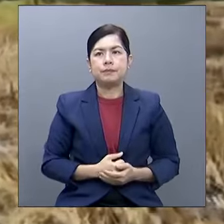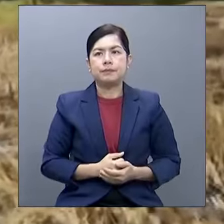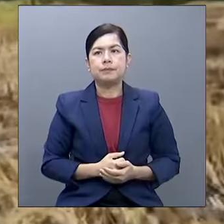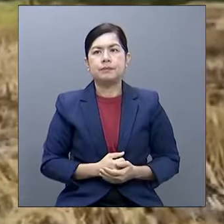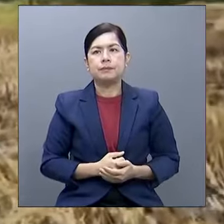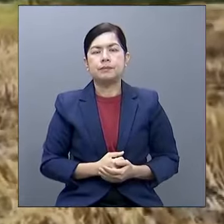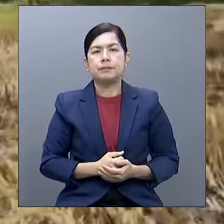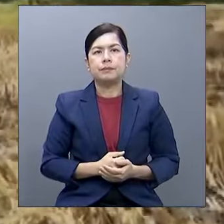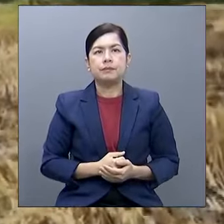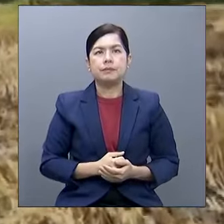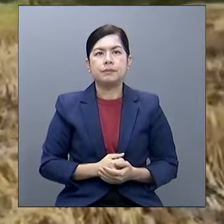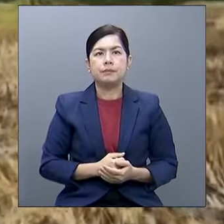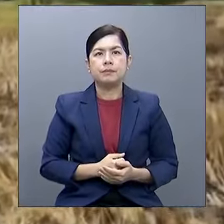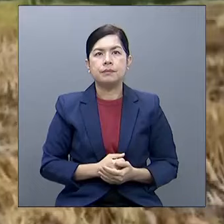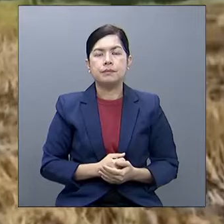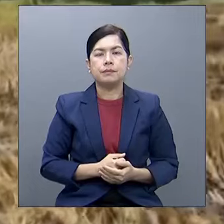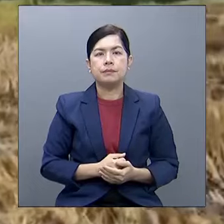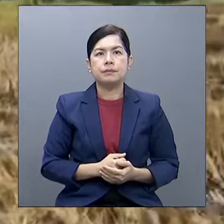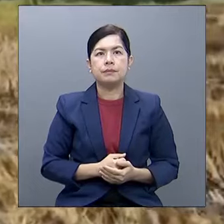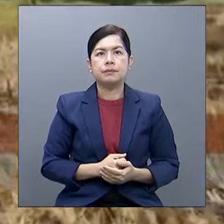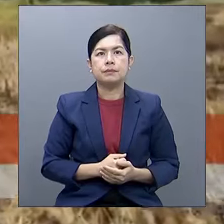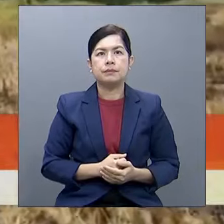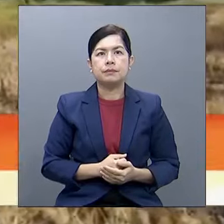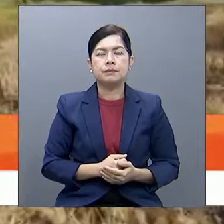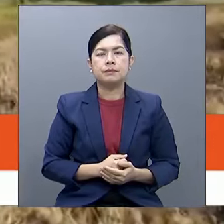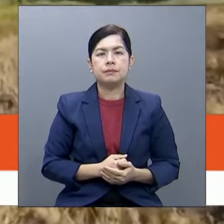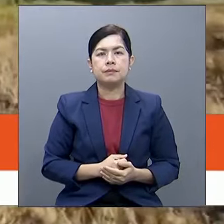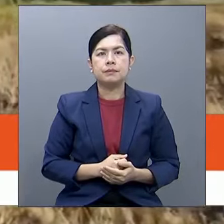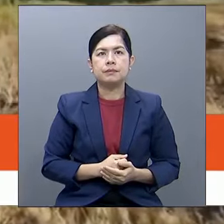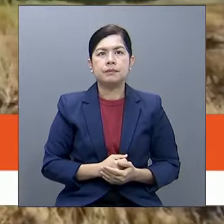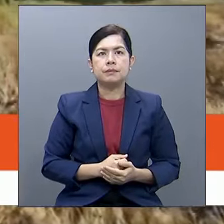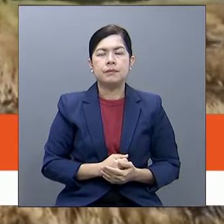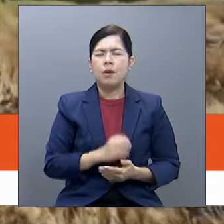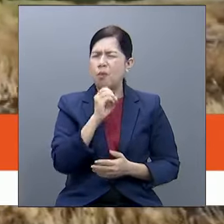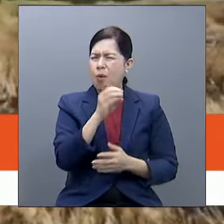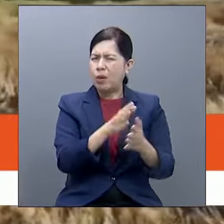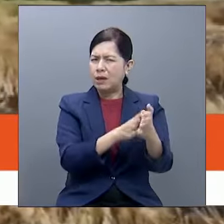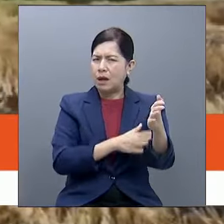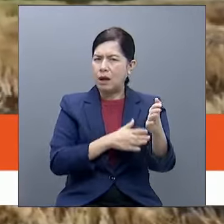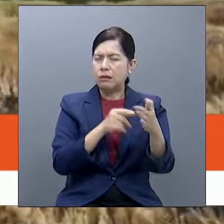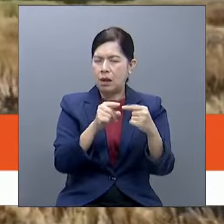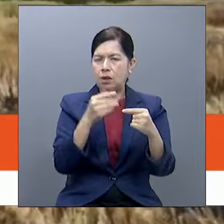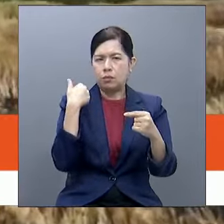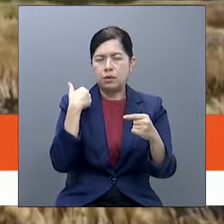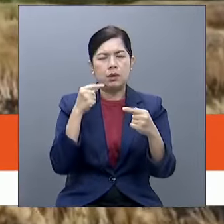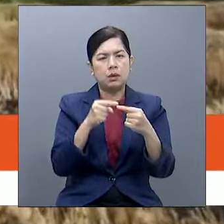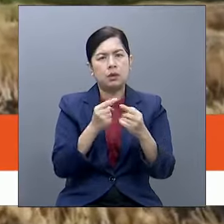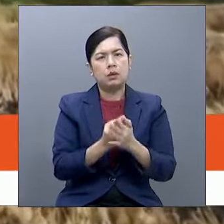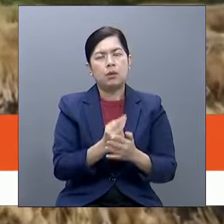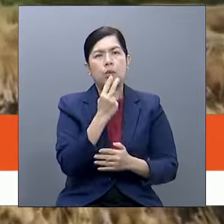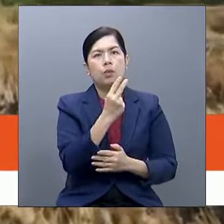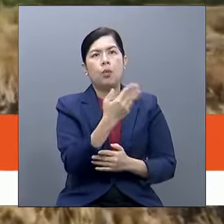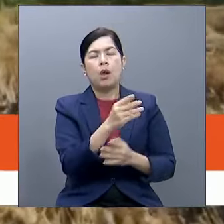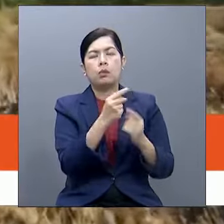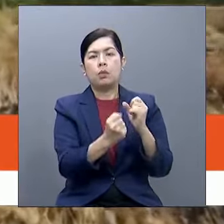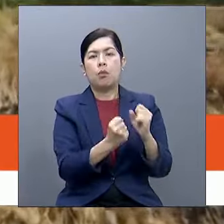คิดดีหรอครับตั้งแต่ก็ยังอยู่แบบนี้ที่มันขาดมาประมาณ 5-6 ปีแล้ว